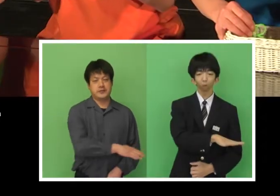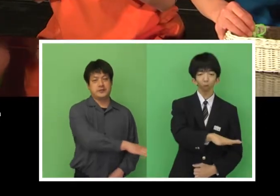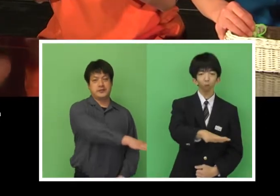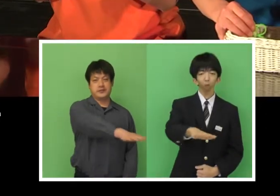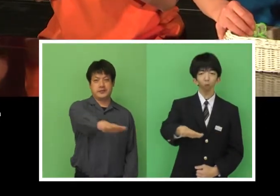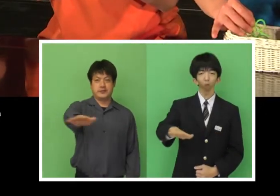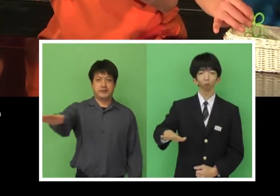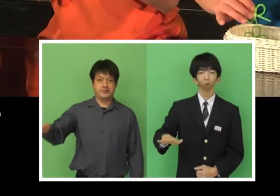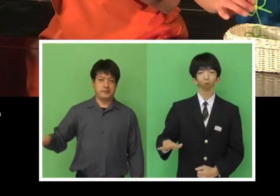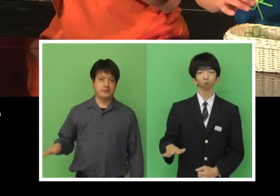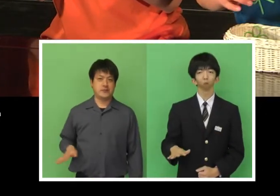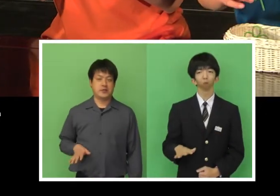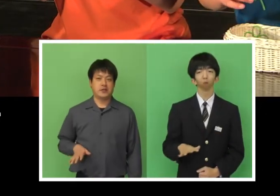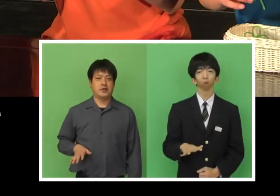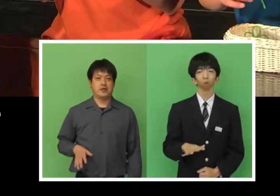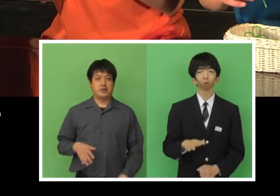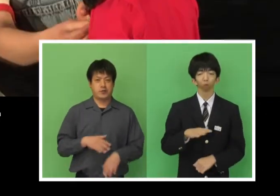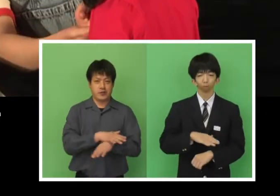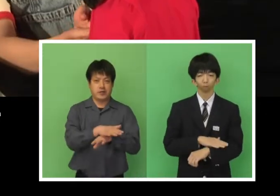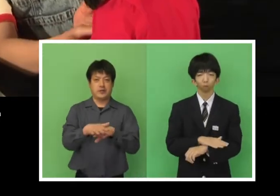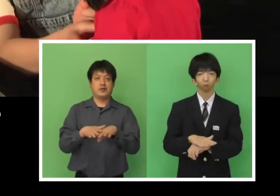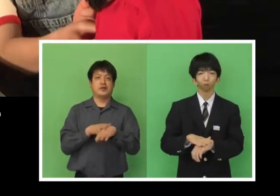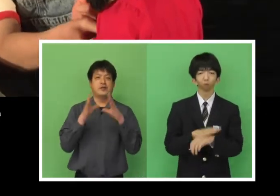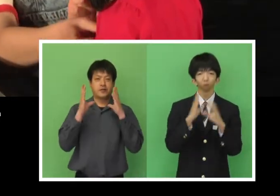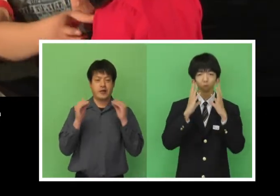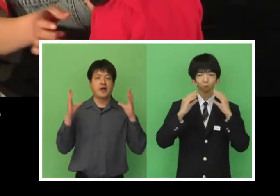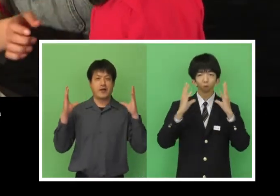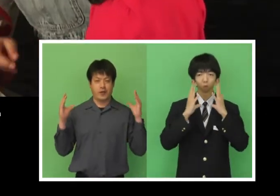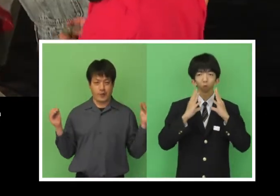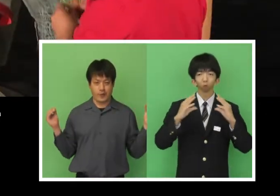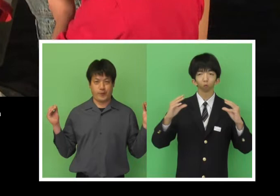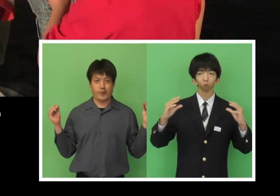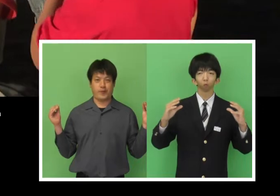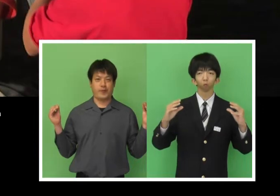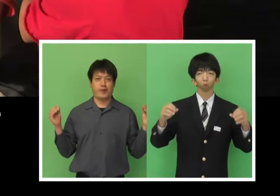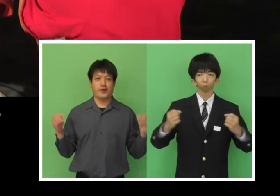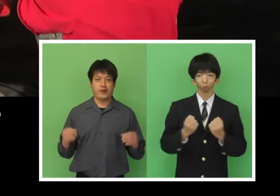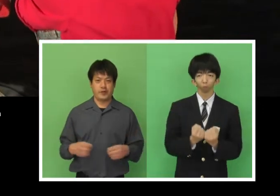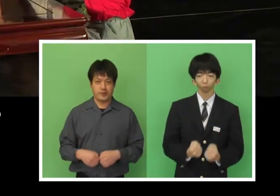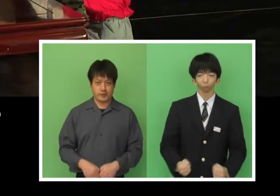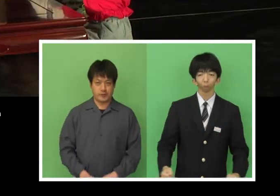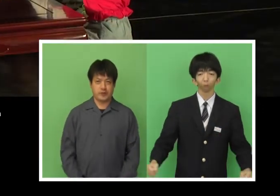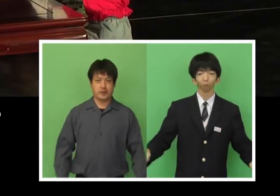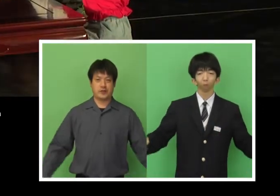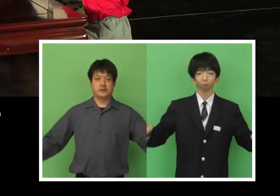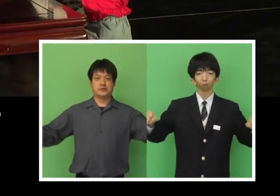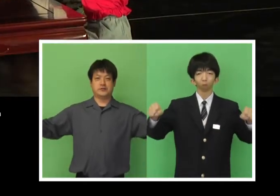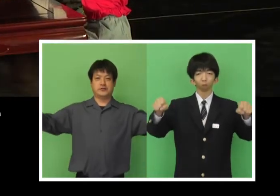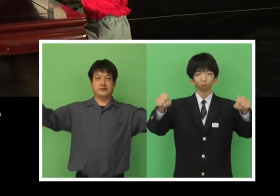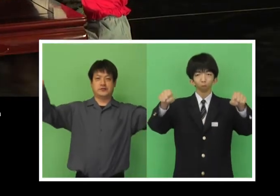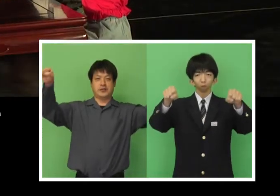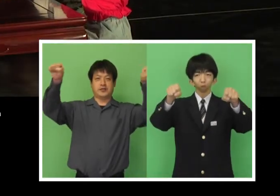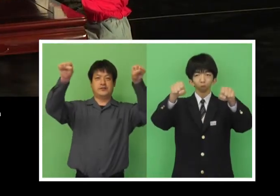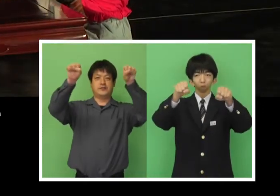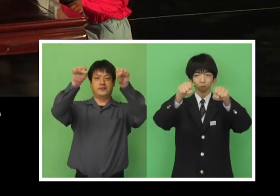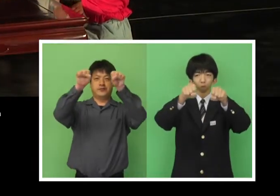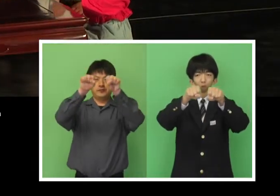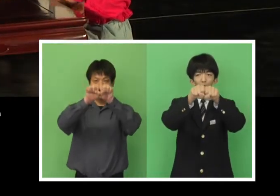顔、みんなの笑顔が輪